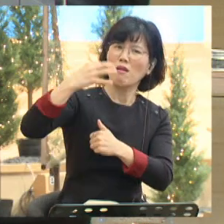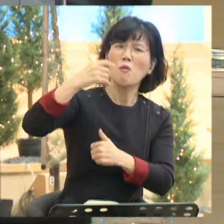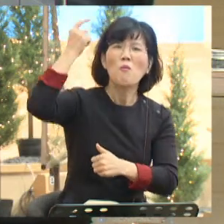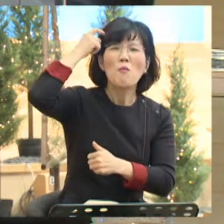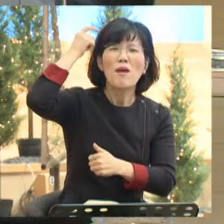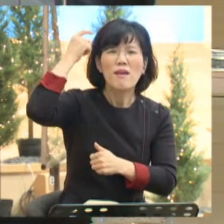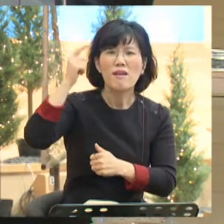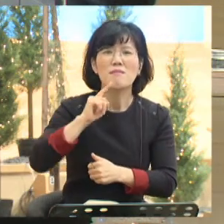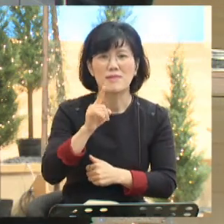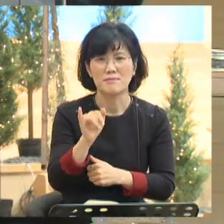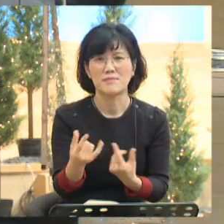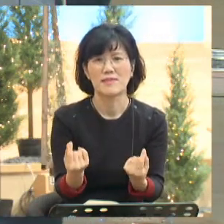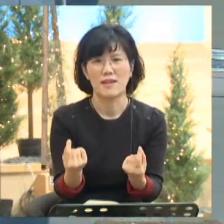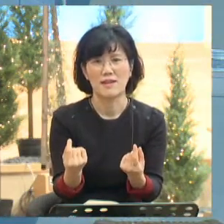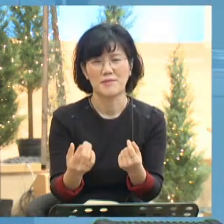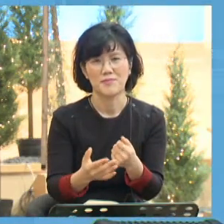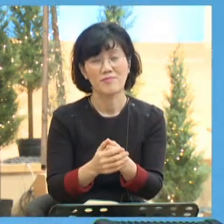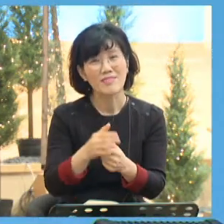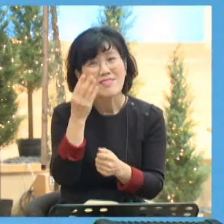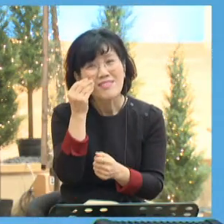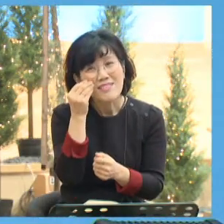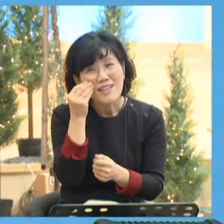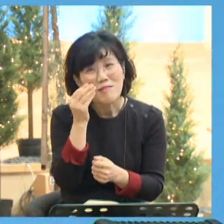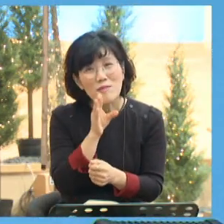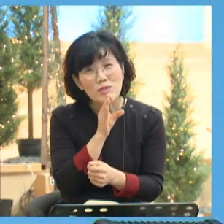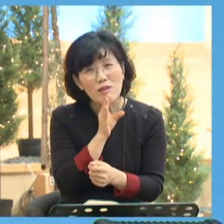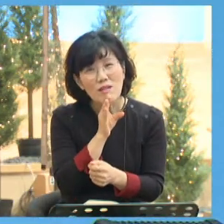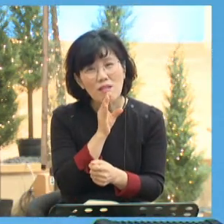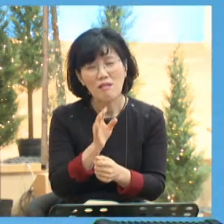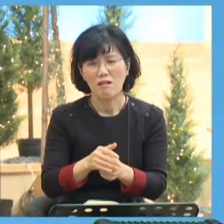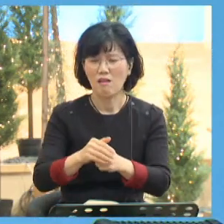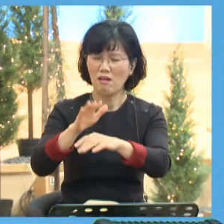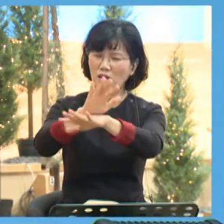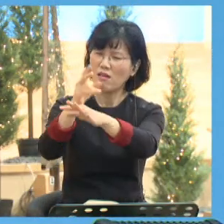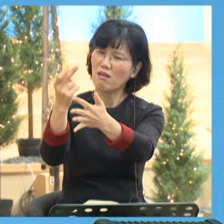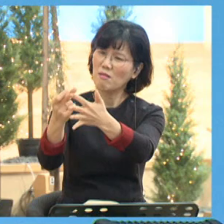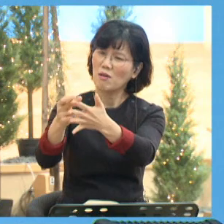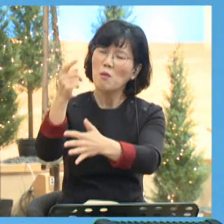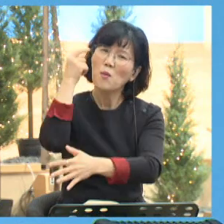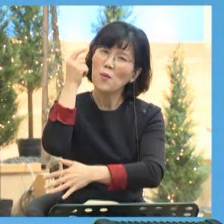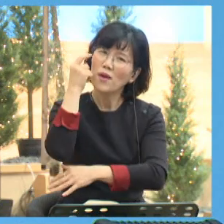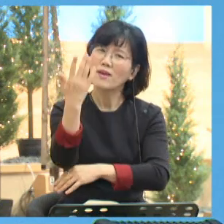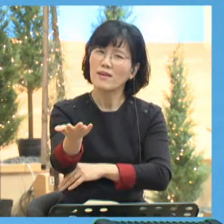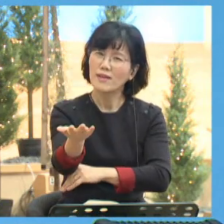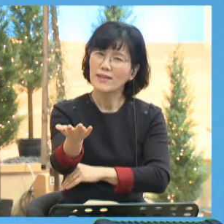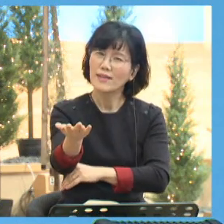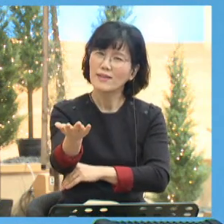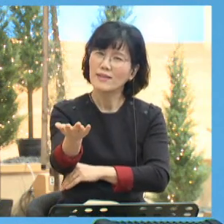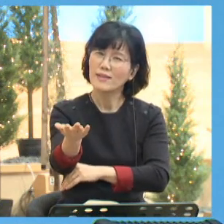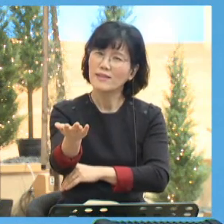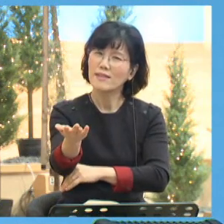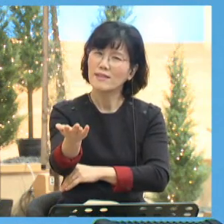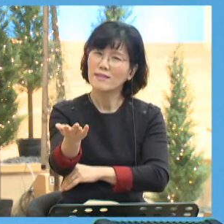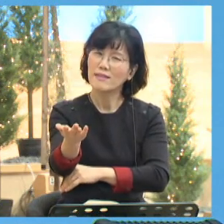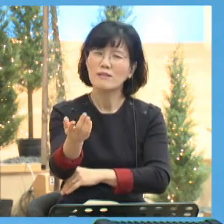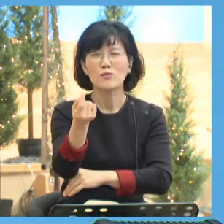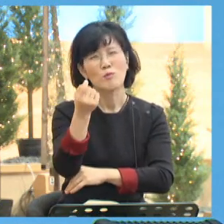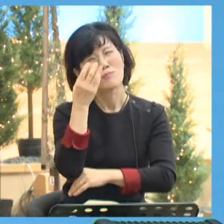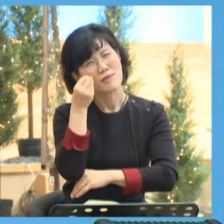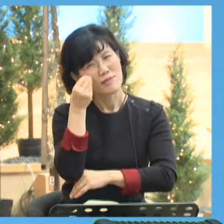잖아요 자 그럼 이상하지 않아요 에브라임의 의해 일어나는 거예요 쫌